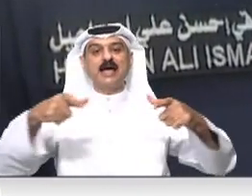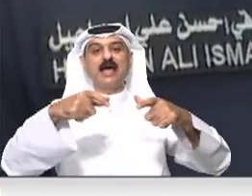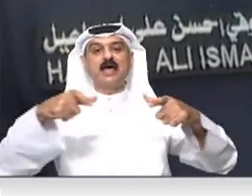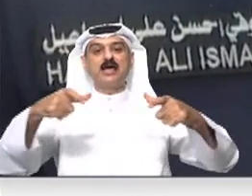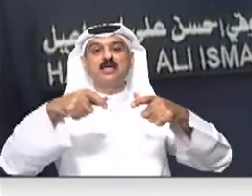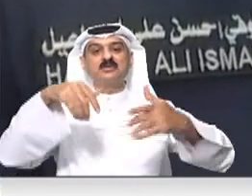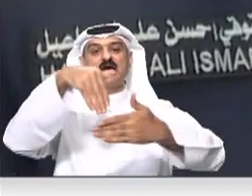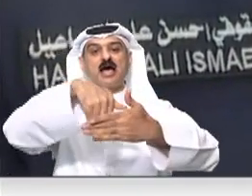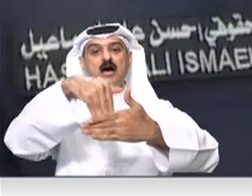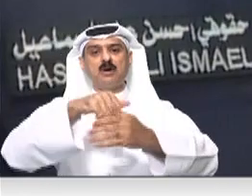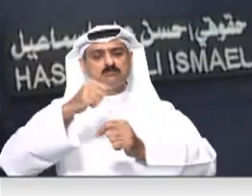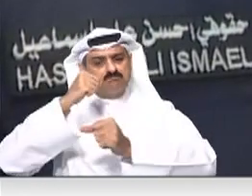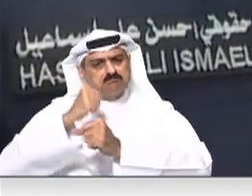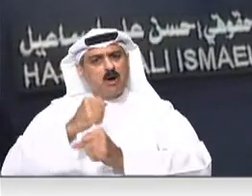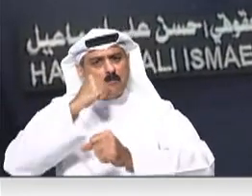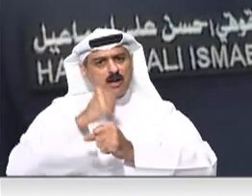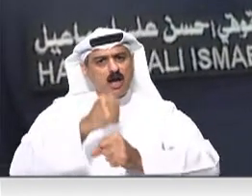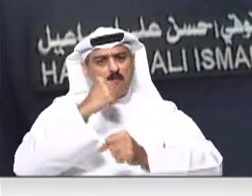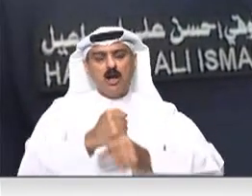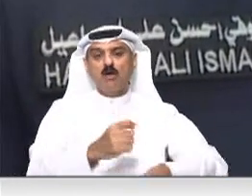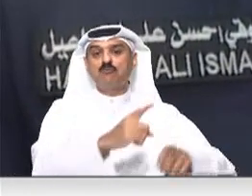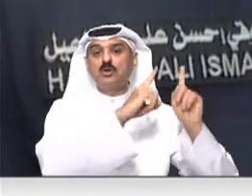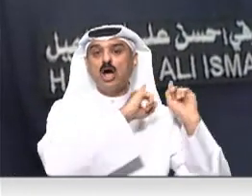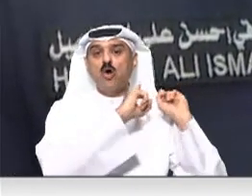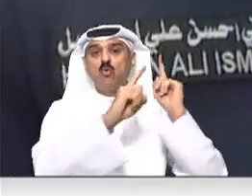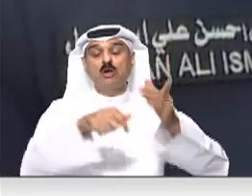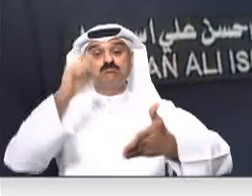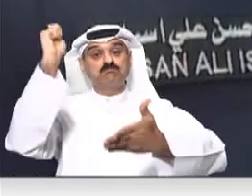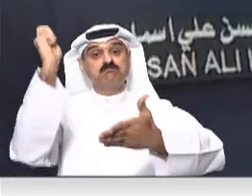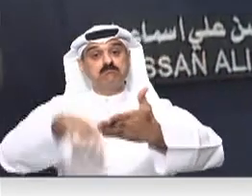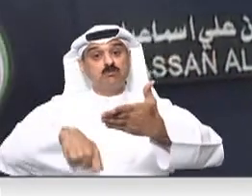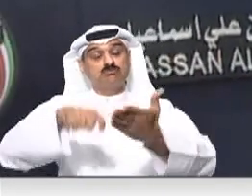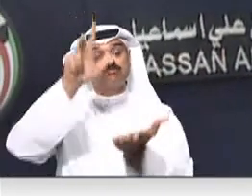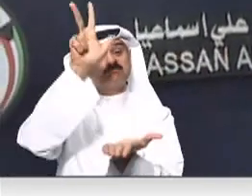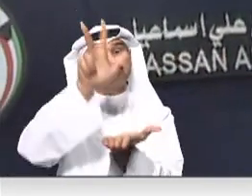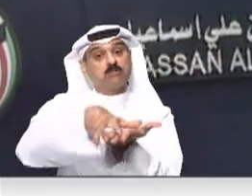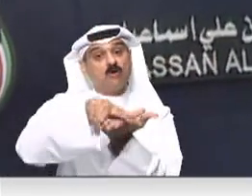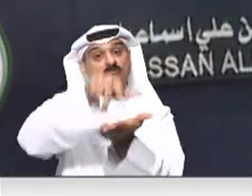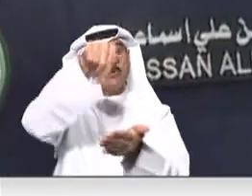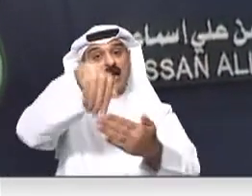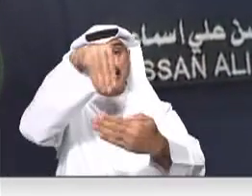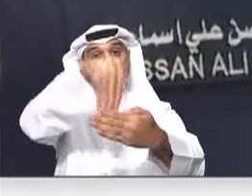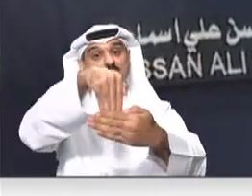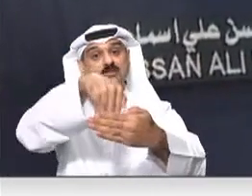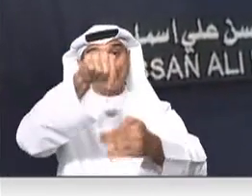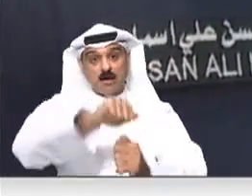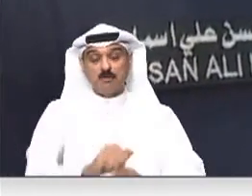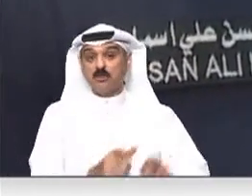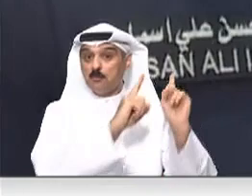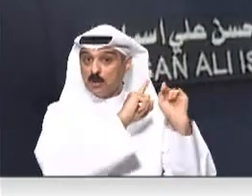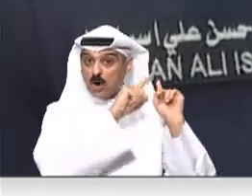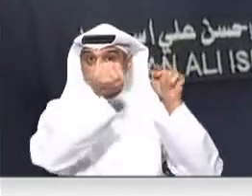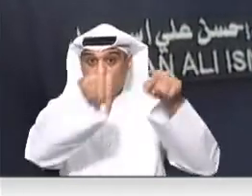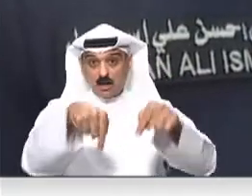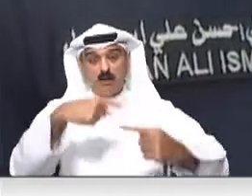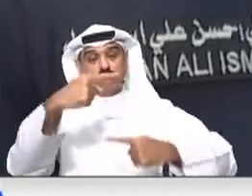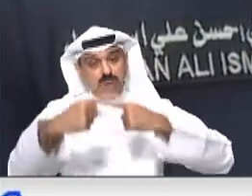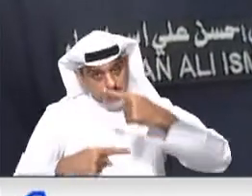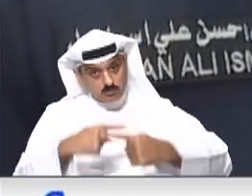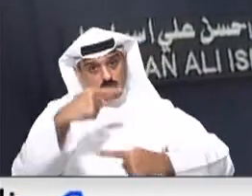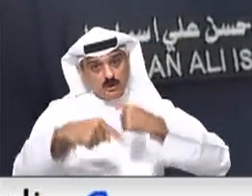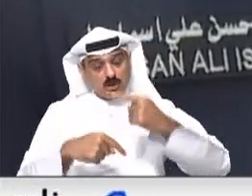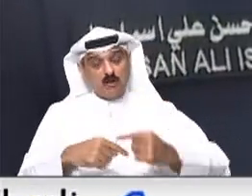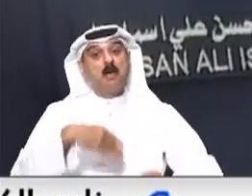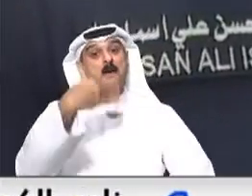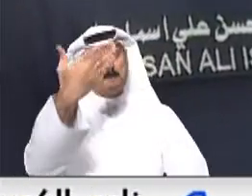الجبار التي تقوم فيه من بداية صدور المرسوم بدعوة الناخبين إلى ما بعد يوم الاقتراع.